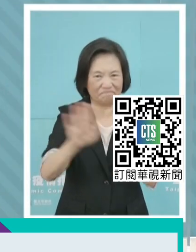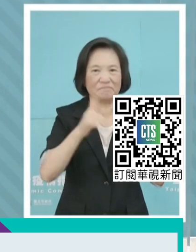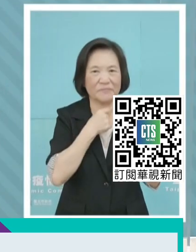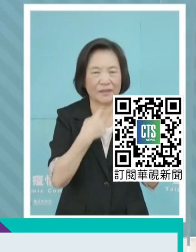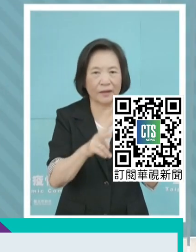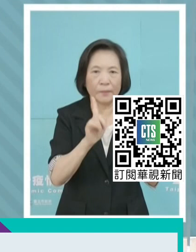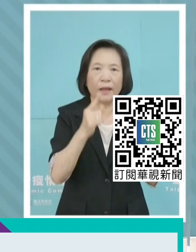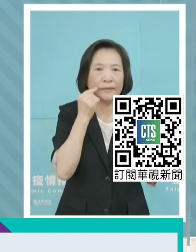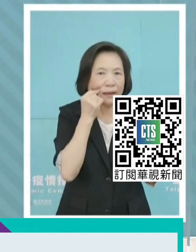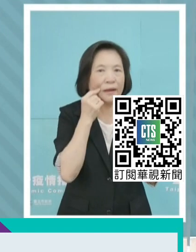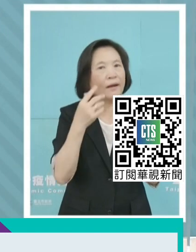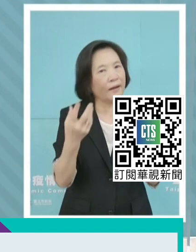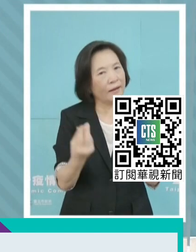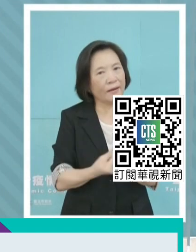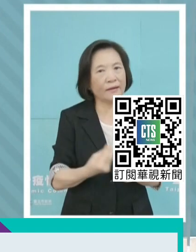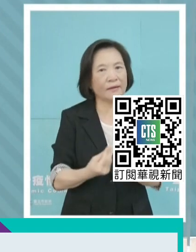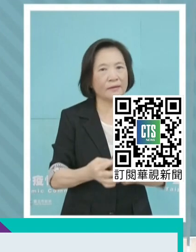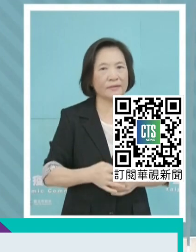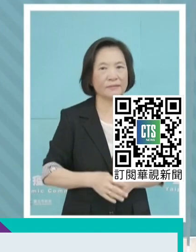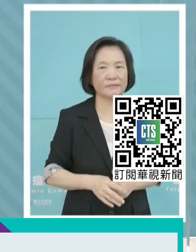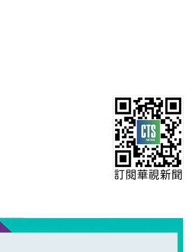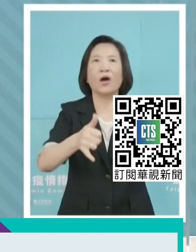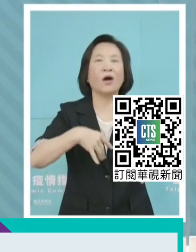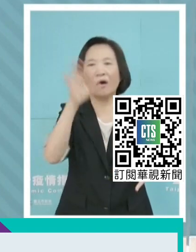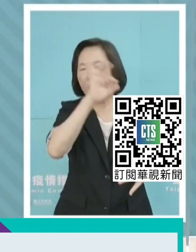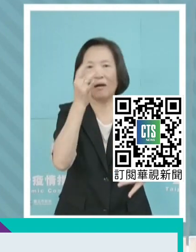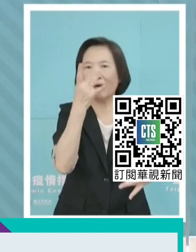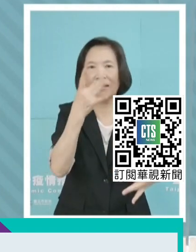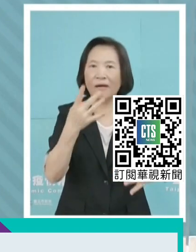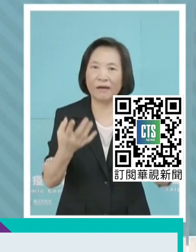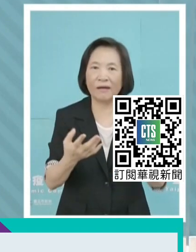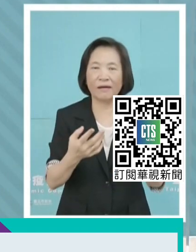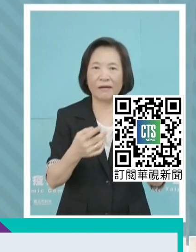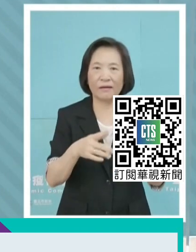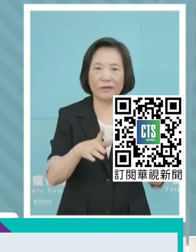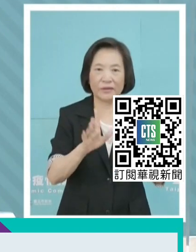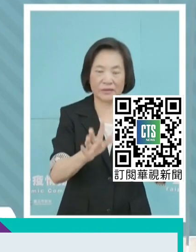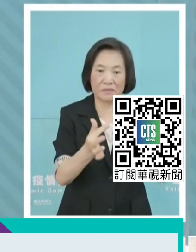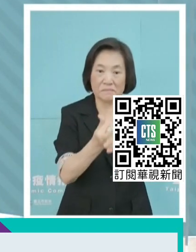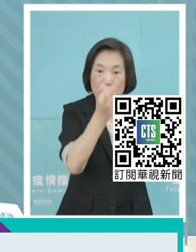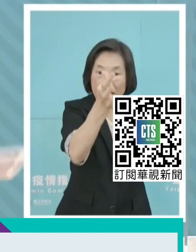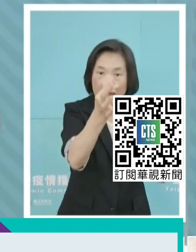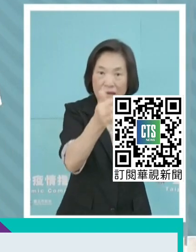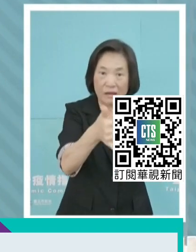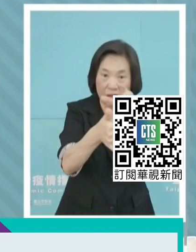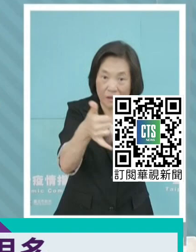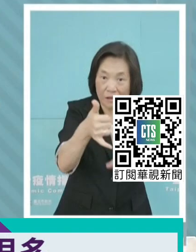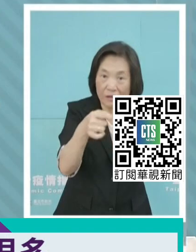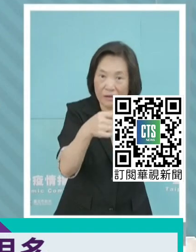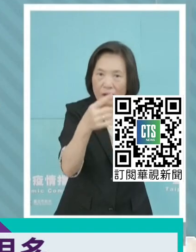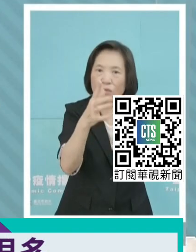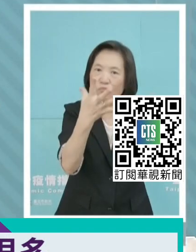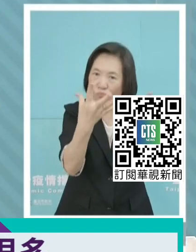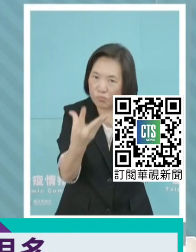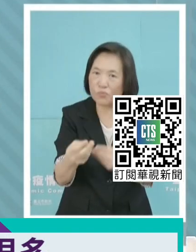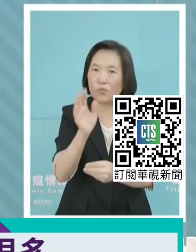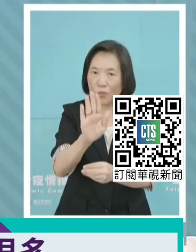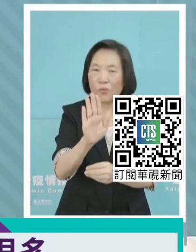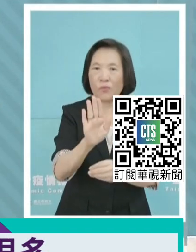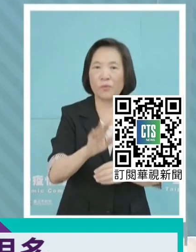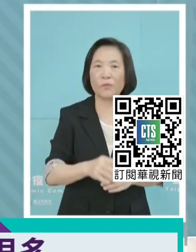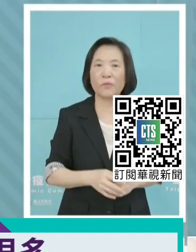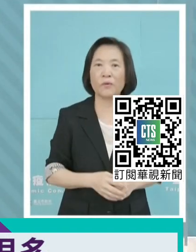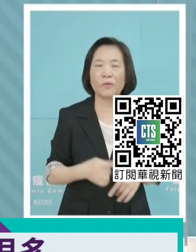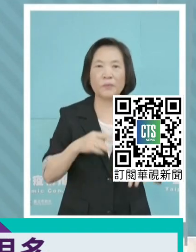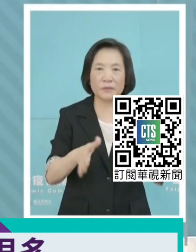更困难，因为这个都很难抓。的确，因为这个确诊人数一直减少，你知道，所以我们现在对